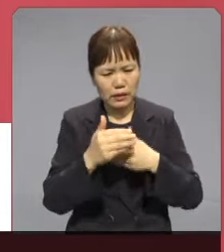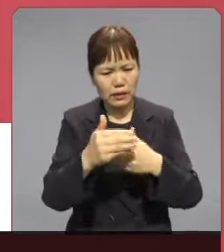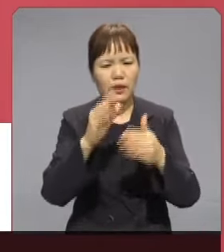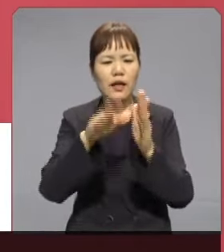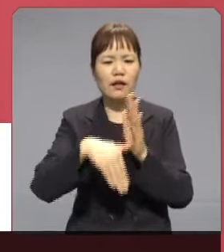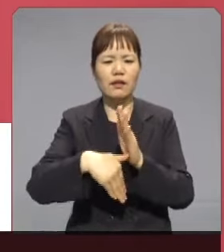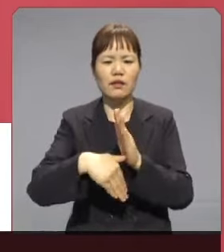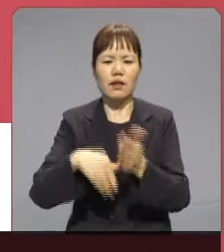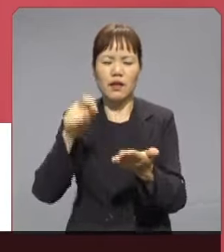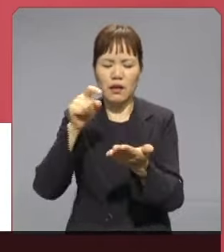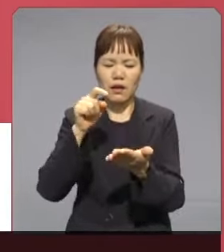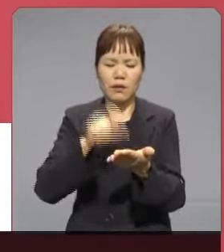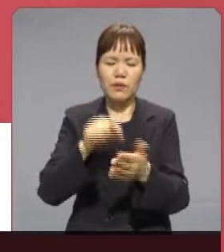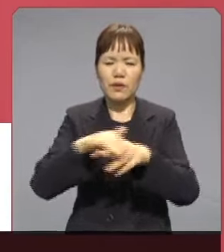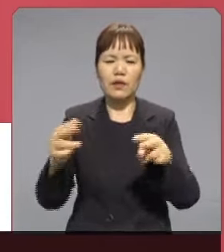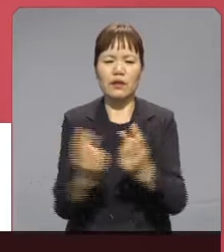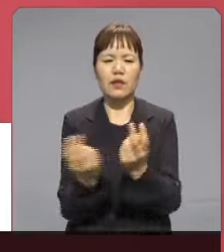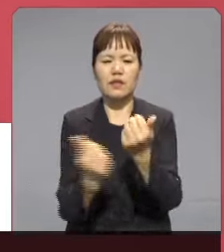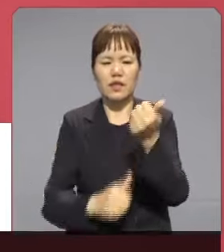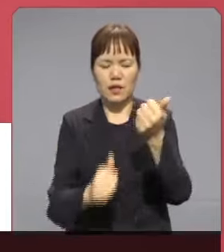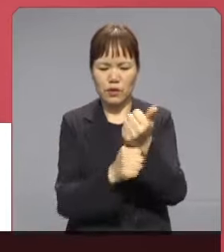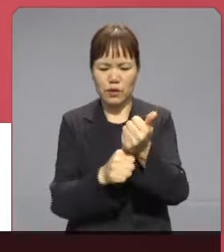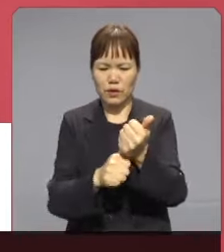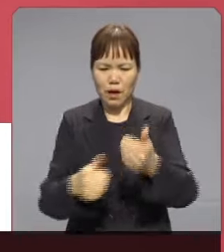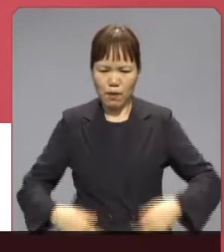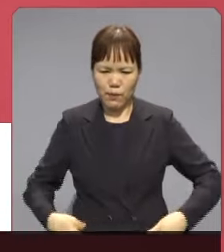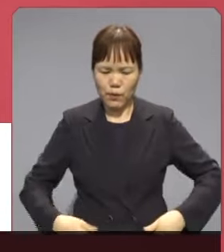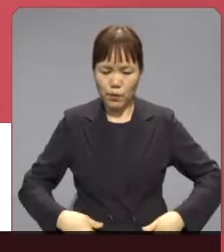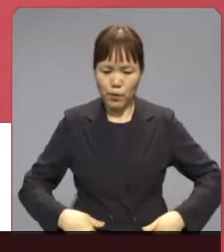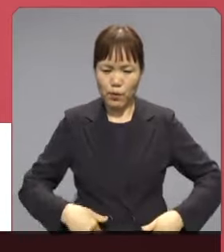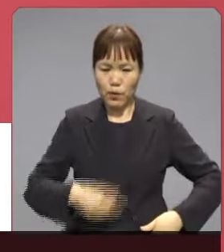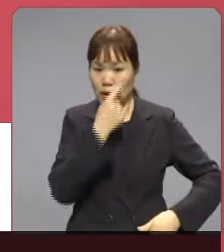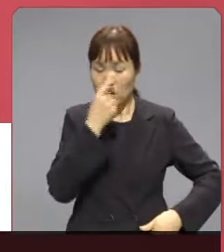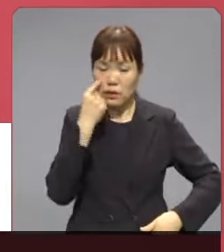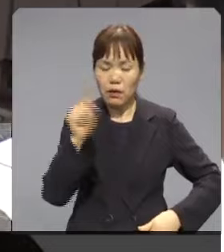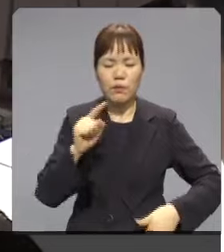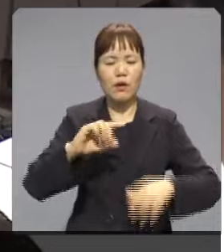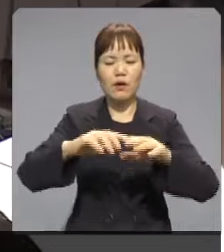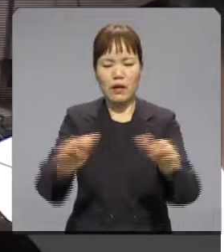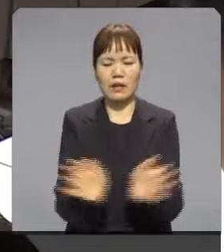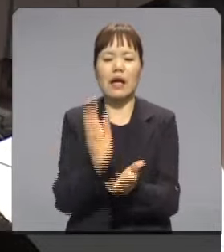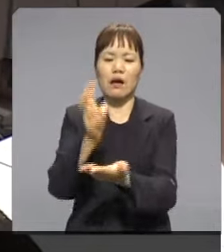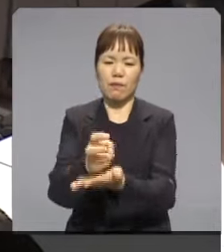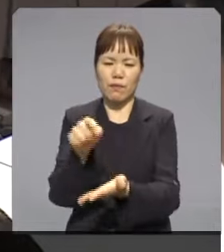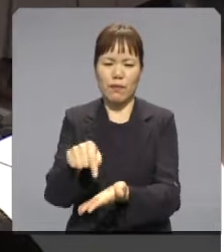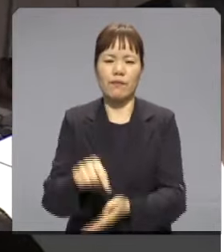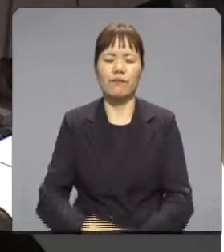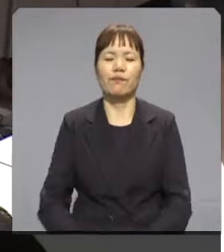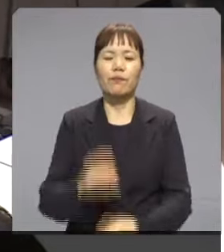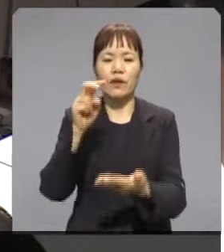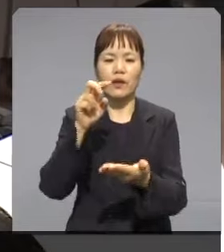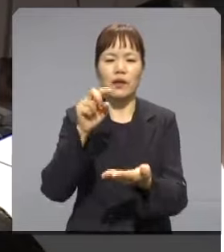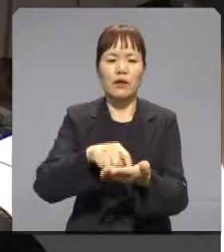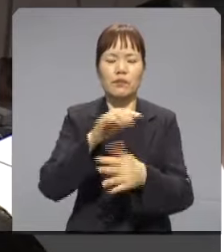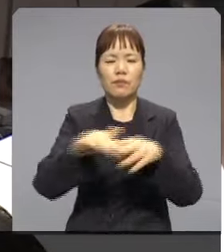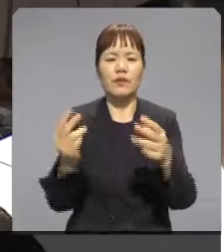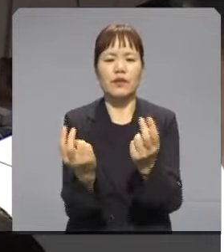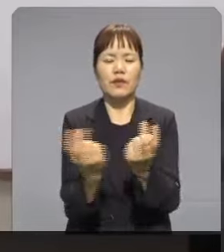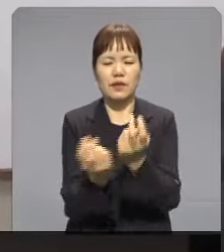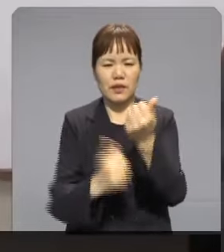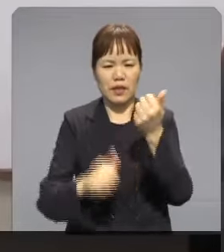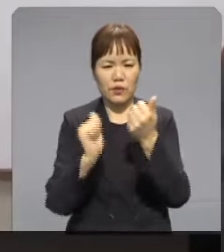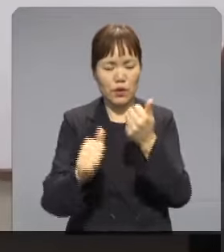진행하는데 비대위가 당원 당규상 필요한 것으로 이렇게 규정되어 있습니다. 다만 비대위원장을 누가 맡을 것인지를